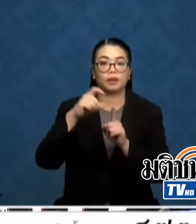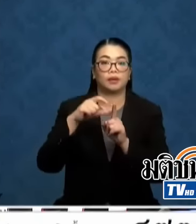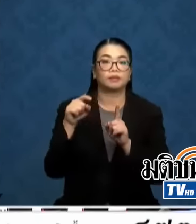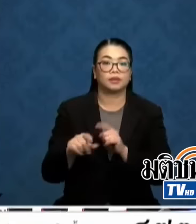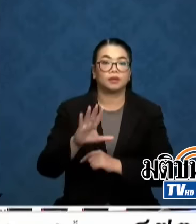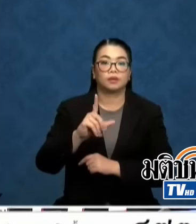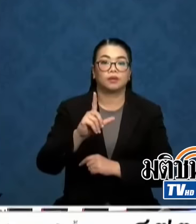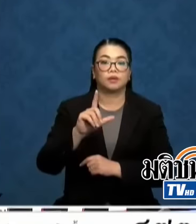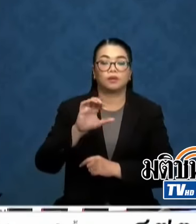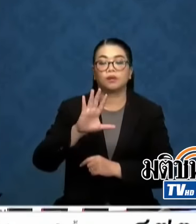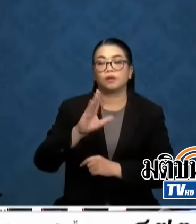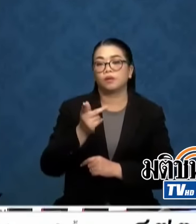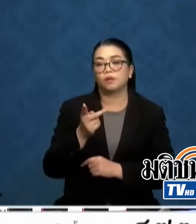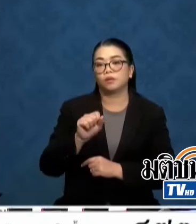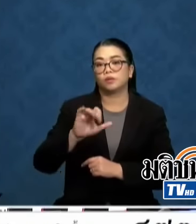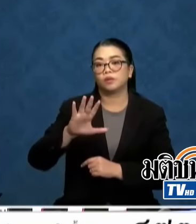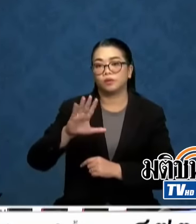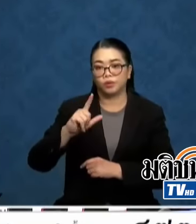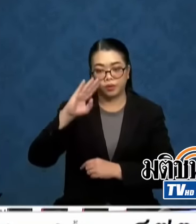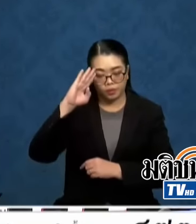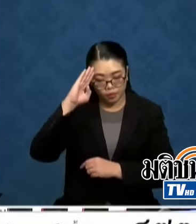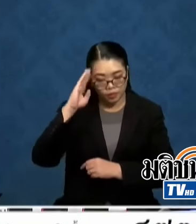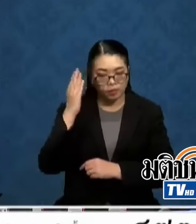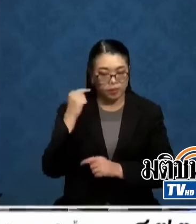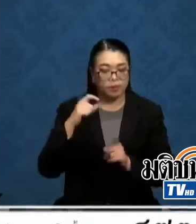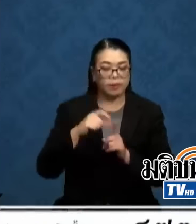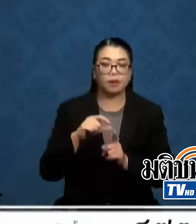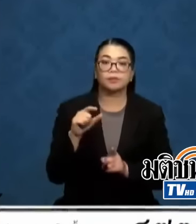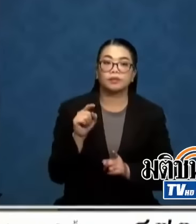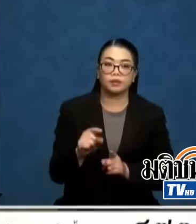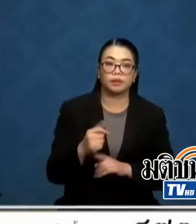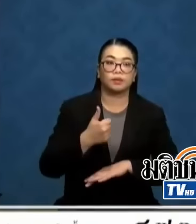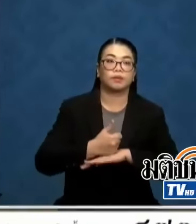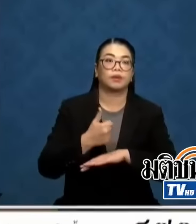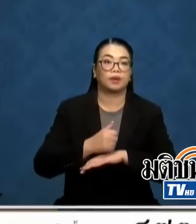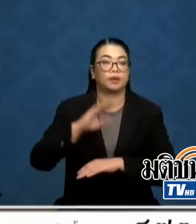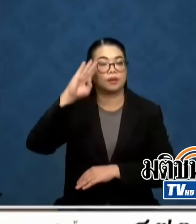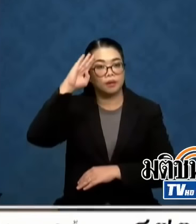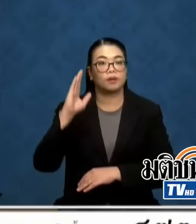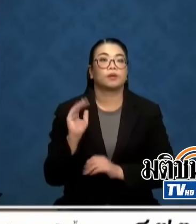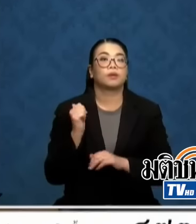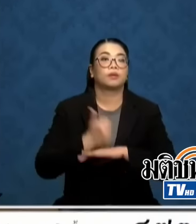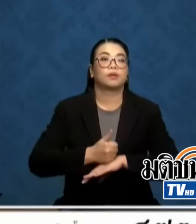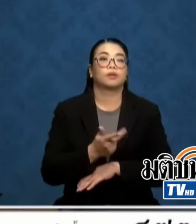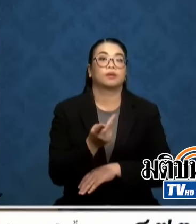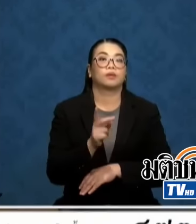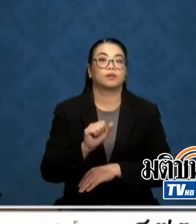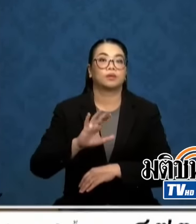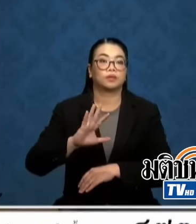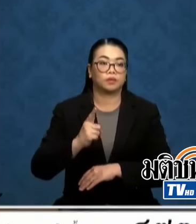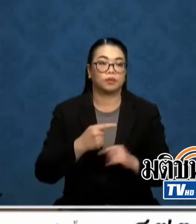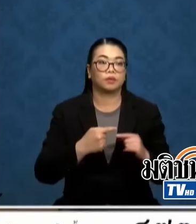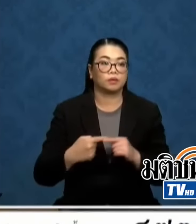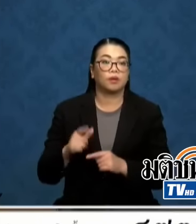สั่งคณะรักษาความสงบแห่งชาติและคำสั่งหัวหน้าคณะรักษาความสงบแห่งชาติที่กัด